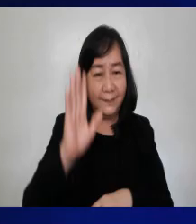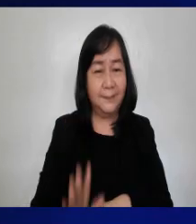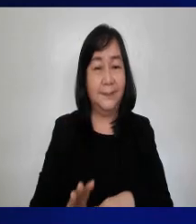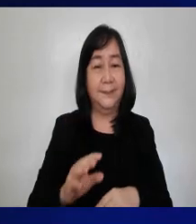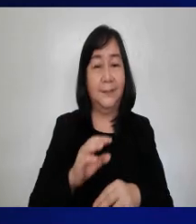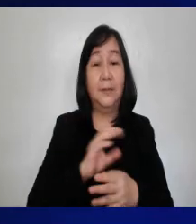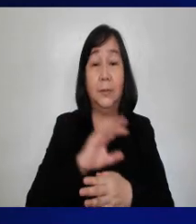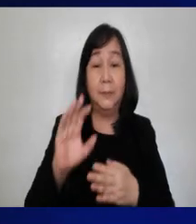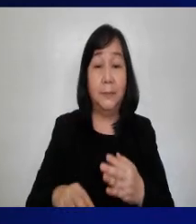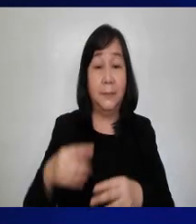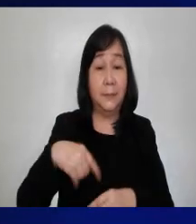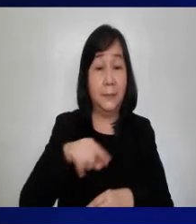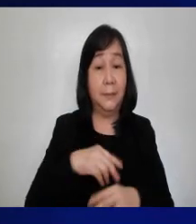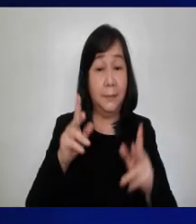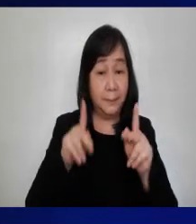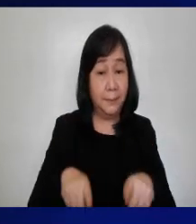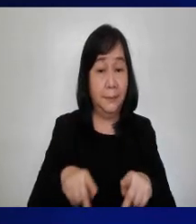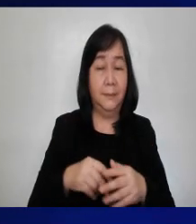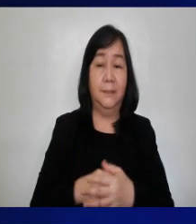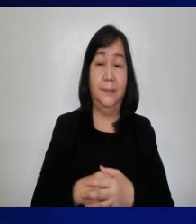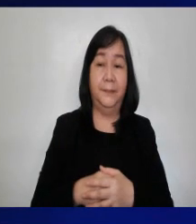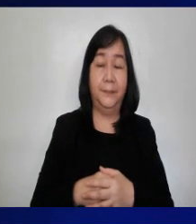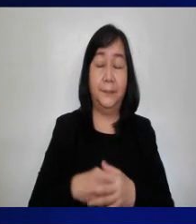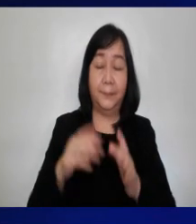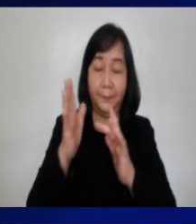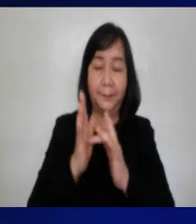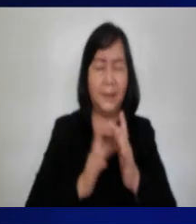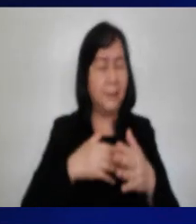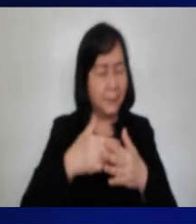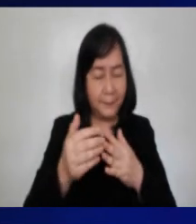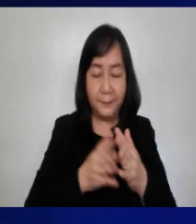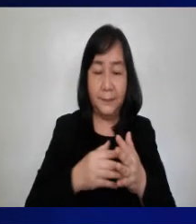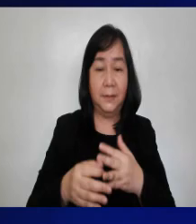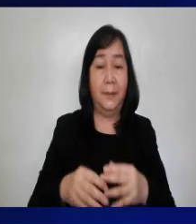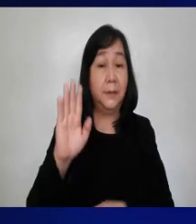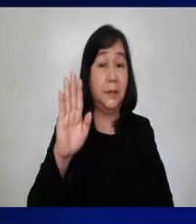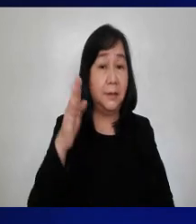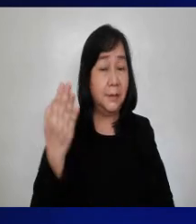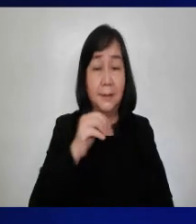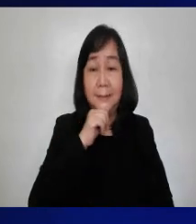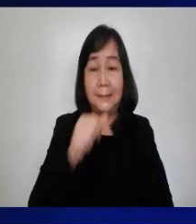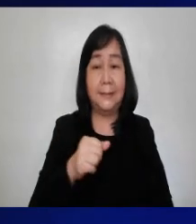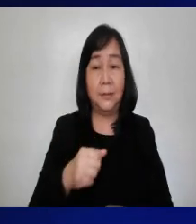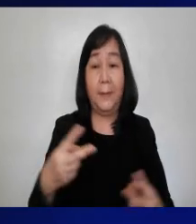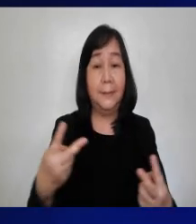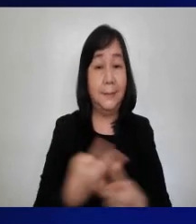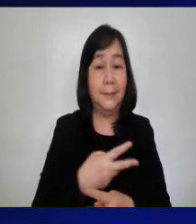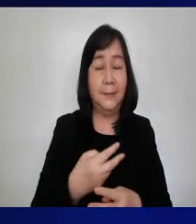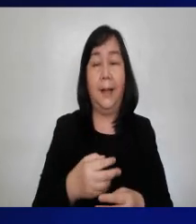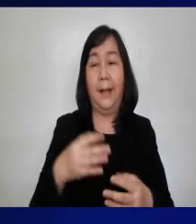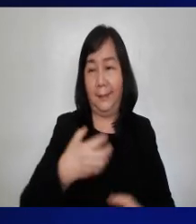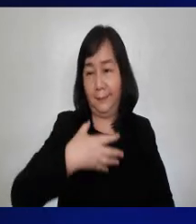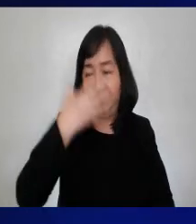muling buuin ang ating pagkatao. Si Jesus, sa kabila ng pagtataksil, ay hindi gumanti ng